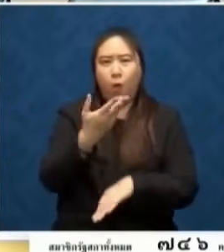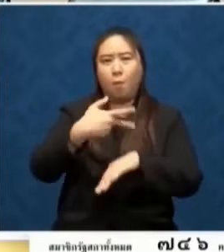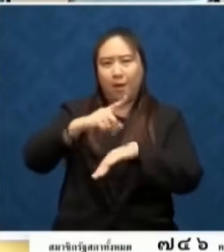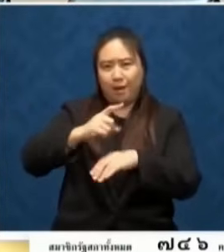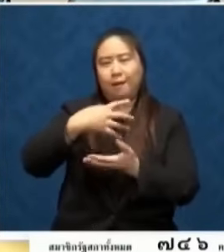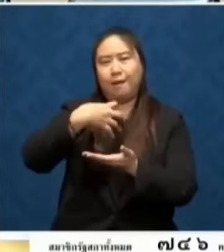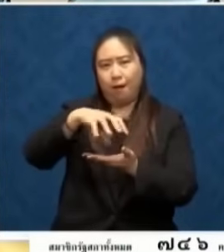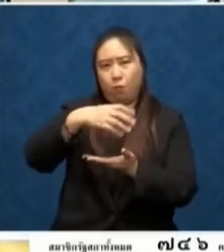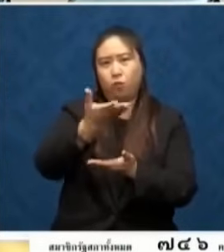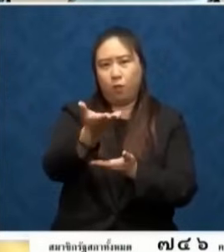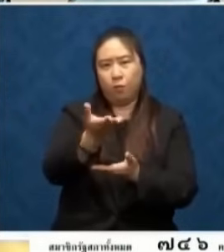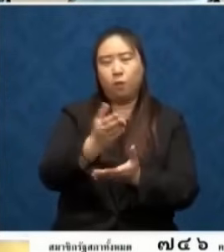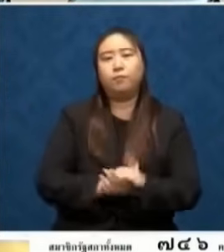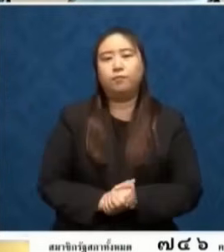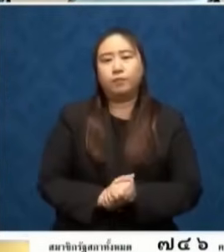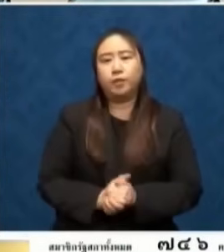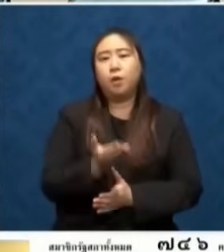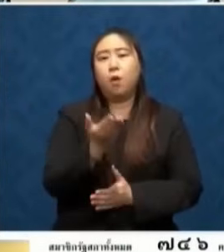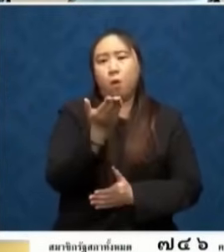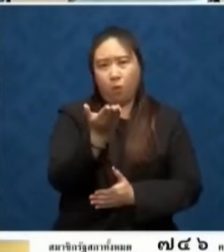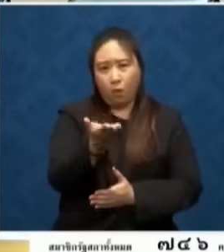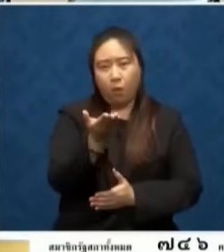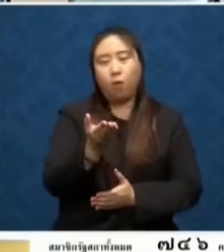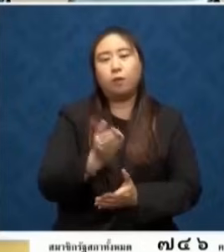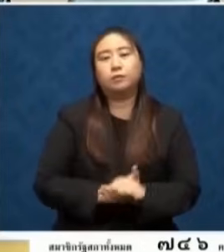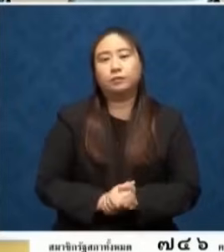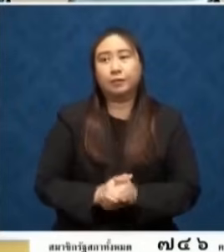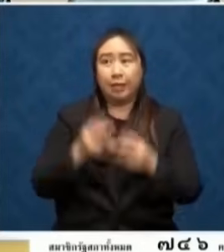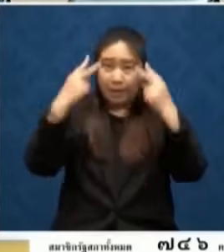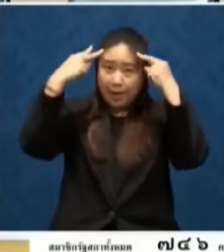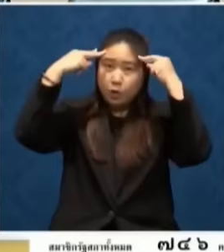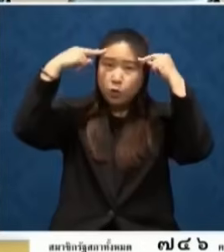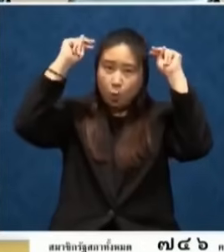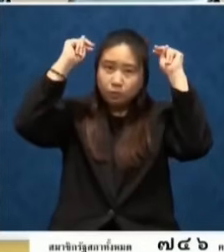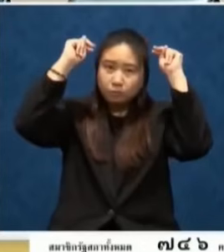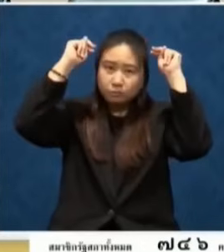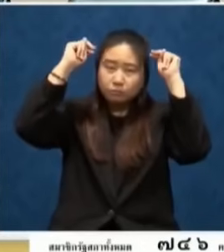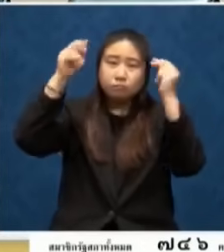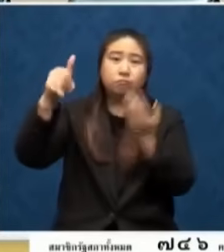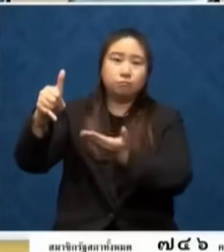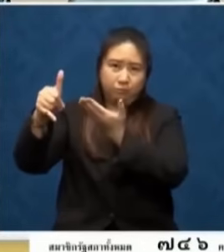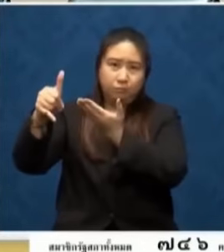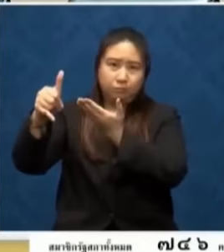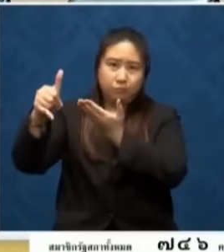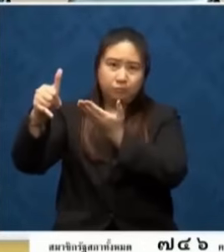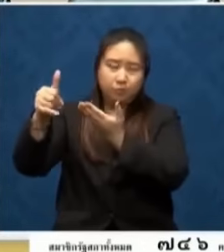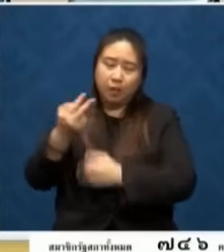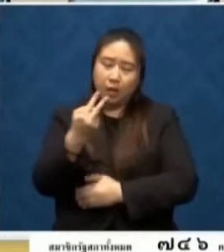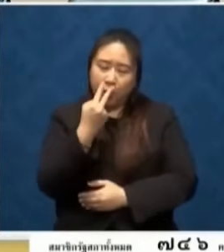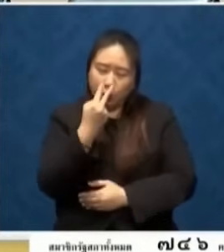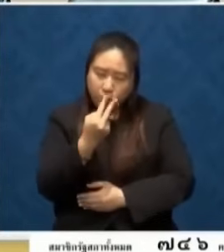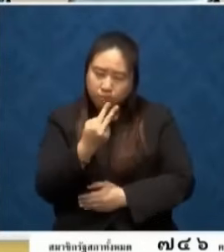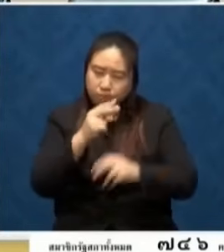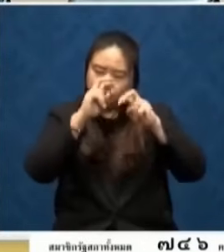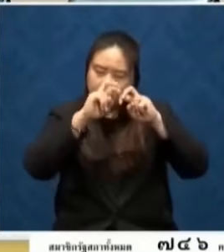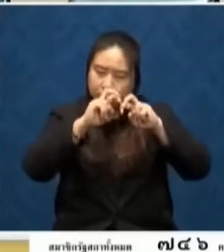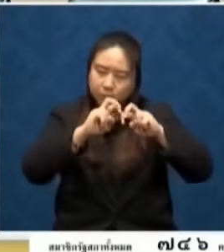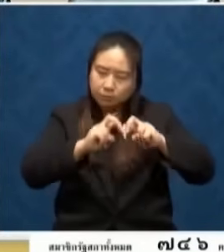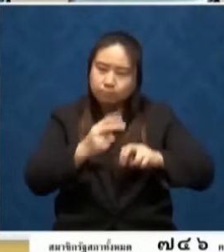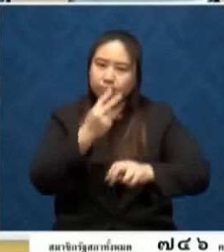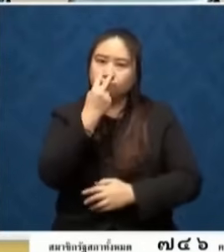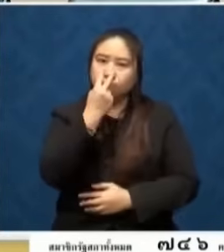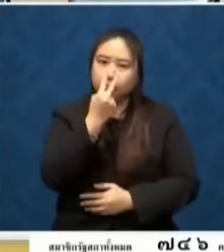ารพว่าขอได้กรุณาท่านนายกรัฐมนตรีได้ติดตามศึกษาความเป็นจริงนะ